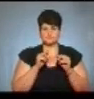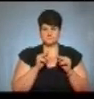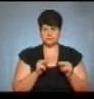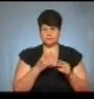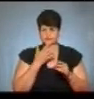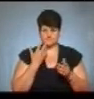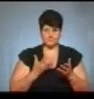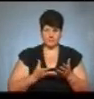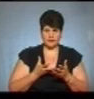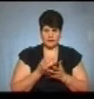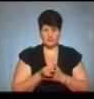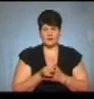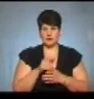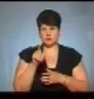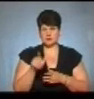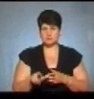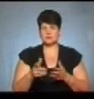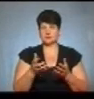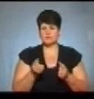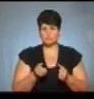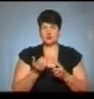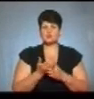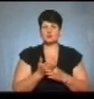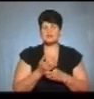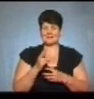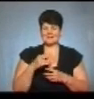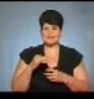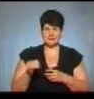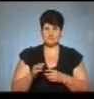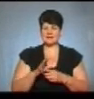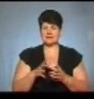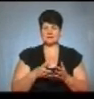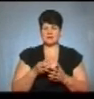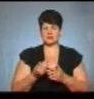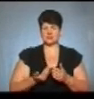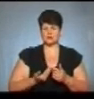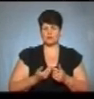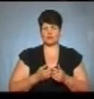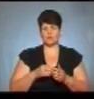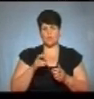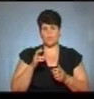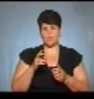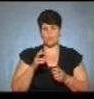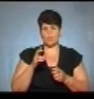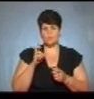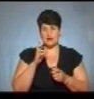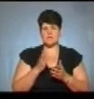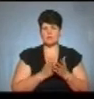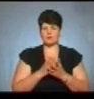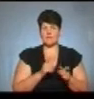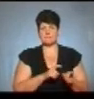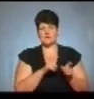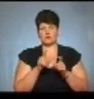сплачується, отримує людина субсидії готівкою і не сплачує за житлово-комунальні послуги, то вона переводиться